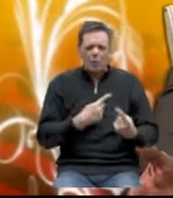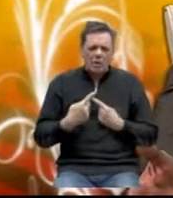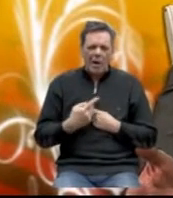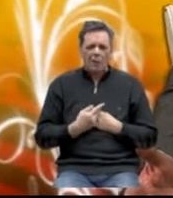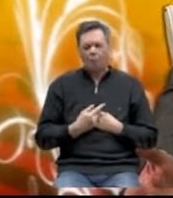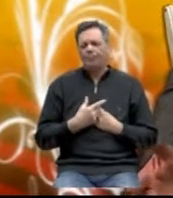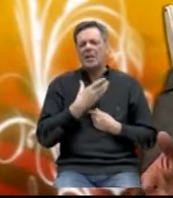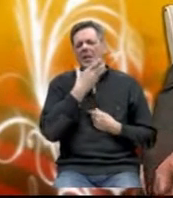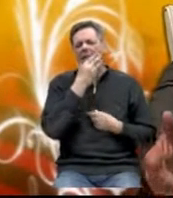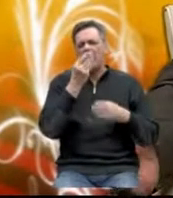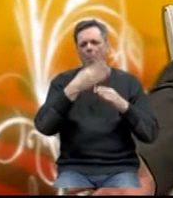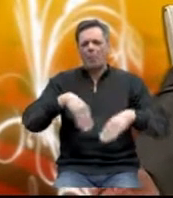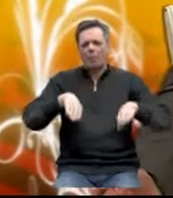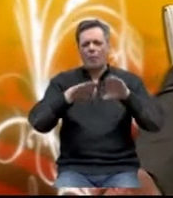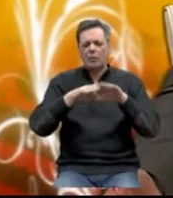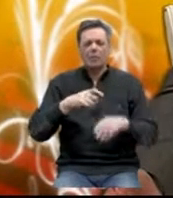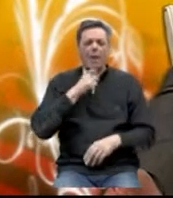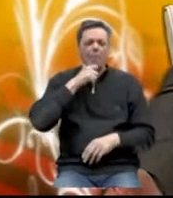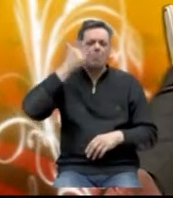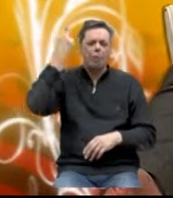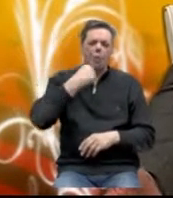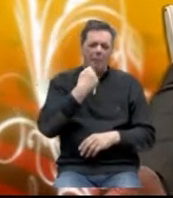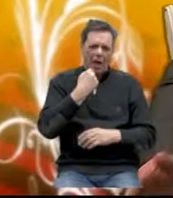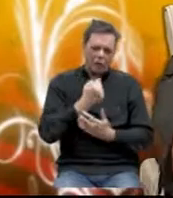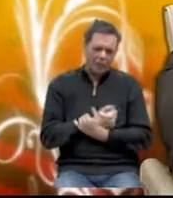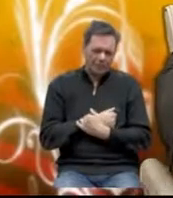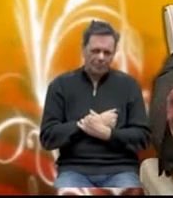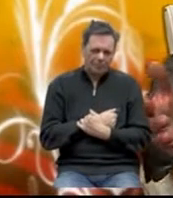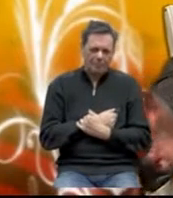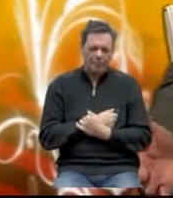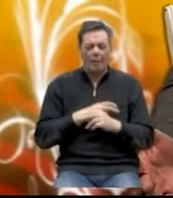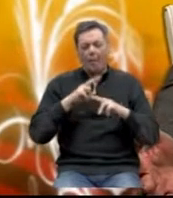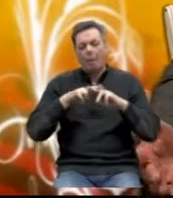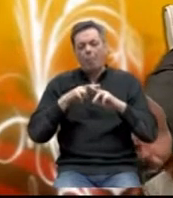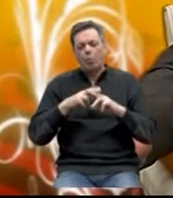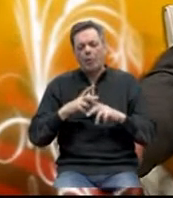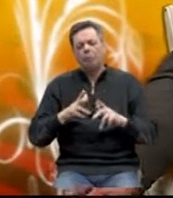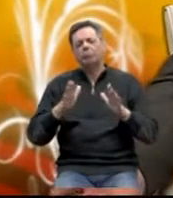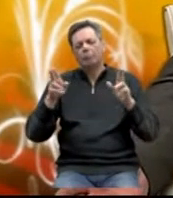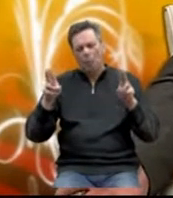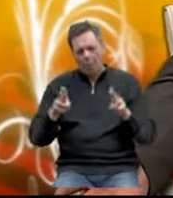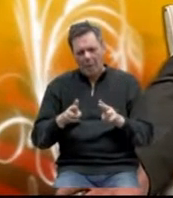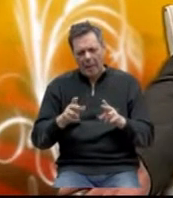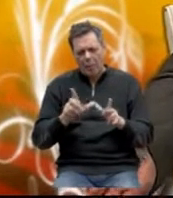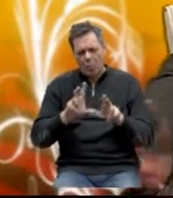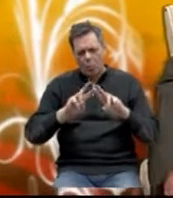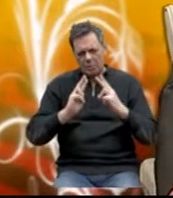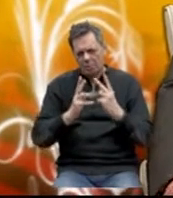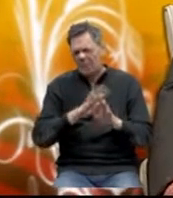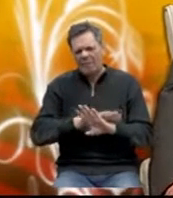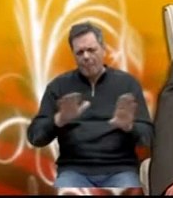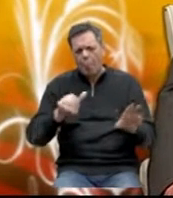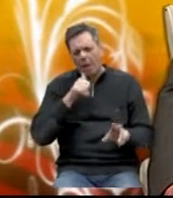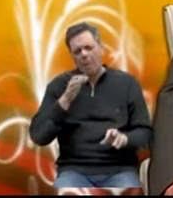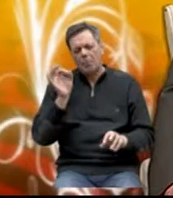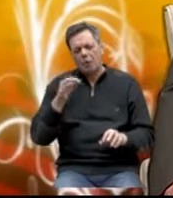lijepo poistovjetiti sa Božjom riječi. Budi umjeren u svemu i bit će ti dobro na zemlji. Prošla sam prema tome,